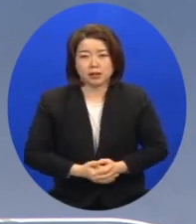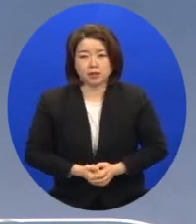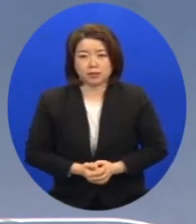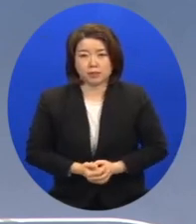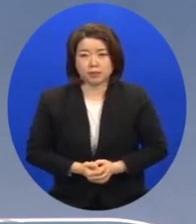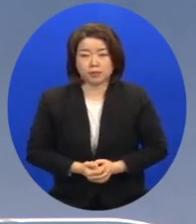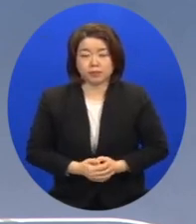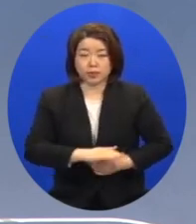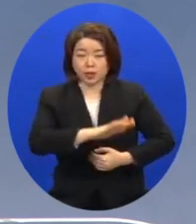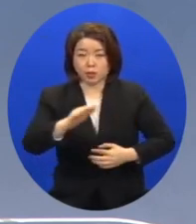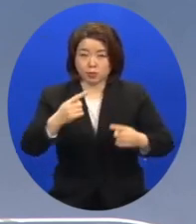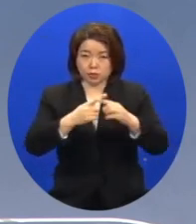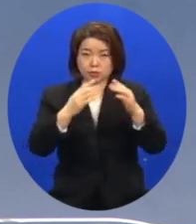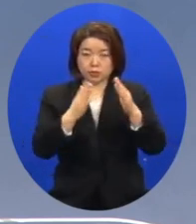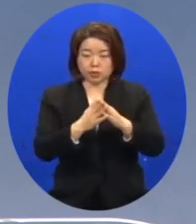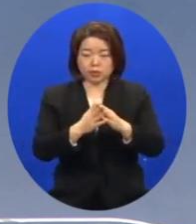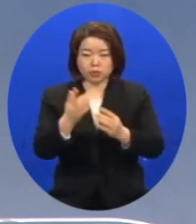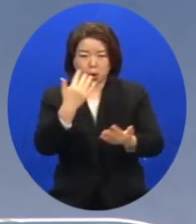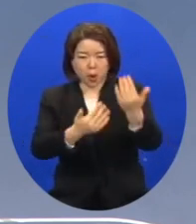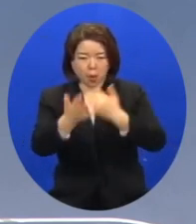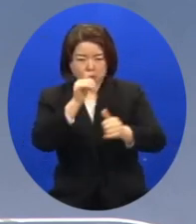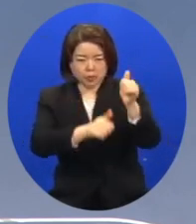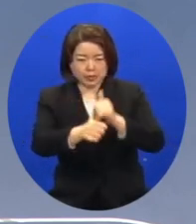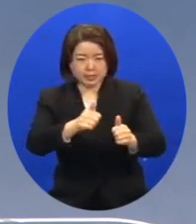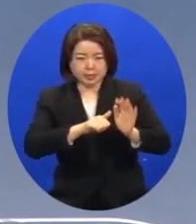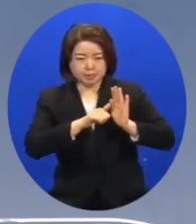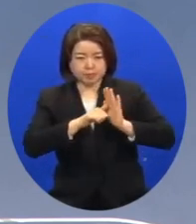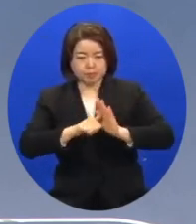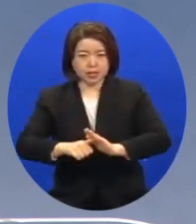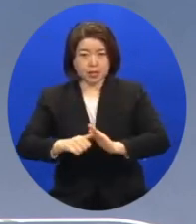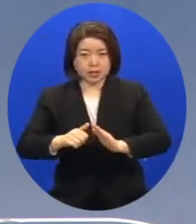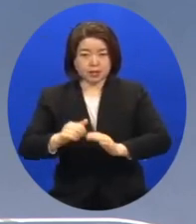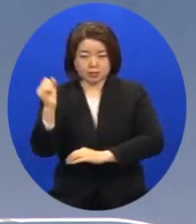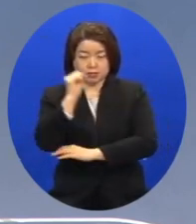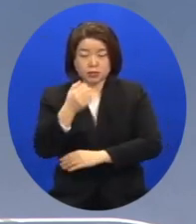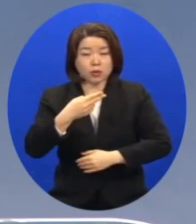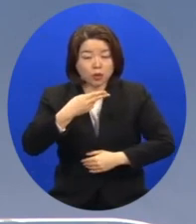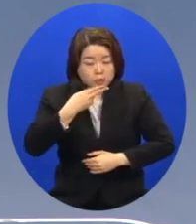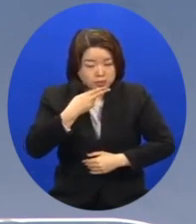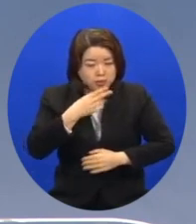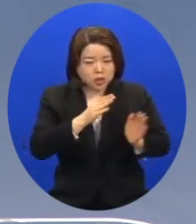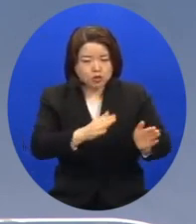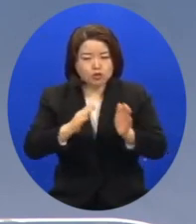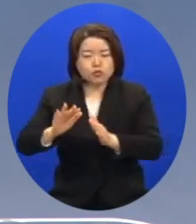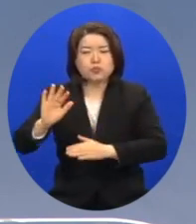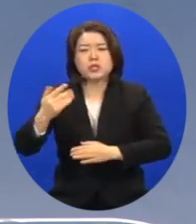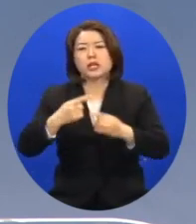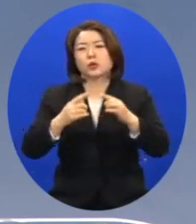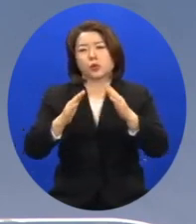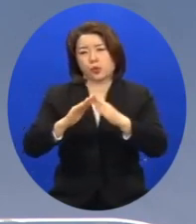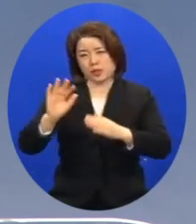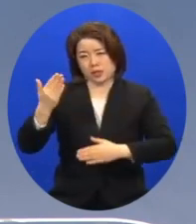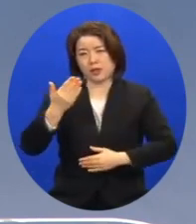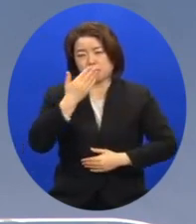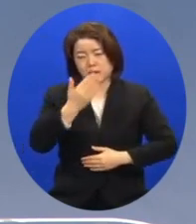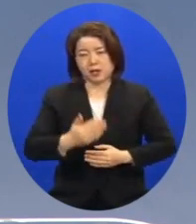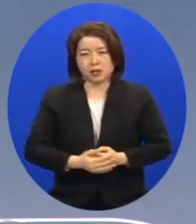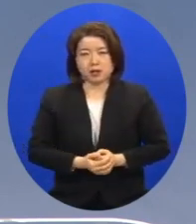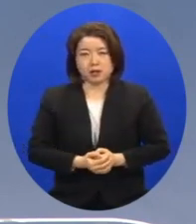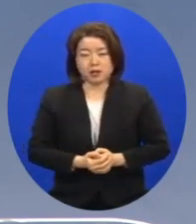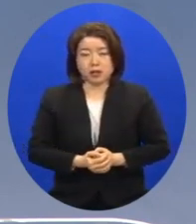불 시험을 견뎌낼 수 있는지 준비된 교회 여야 합니다 그렇게 예수님을 바라보자